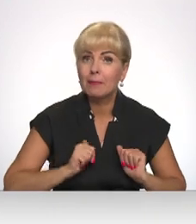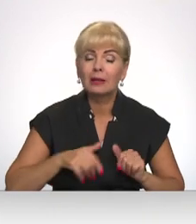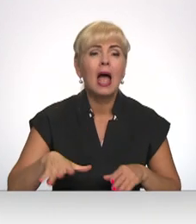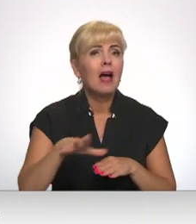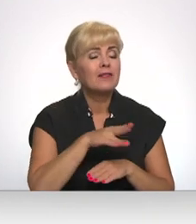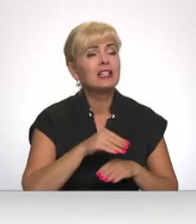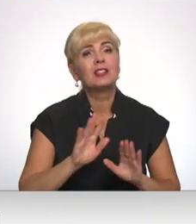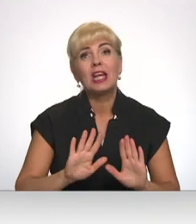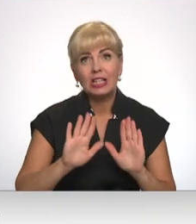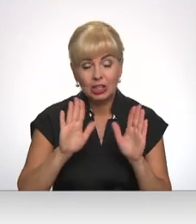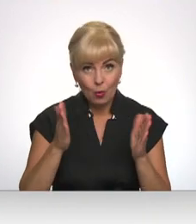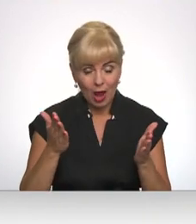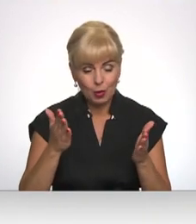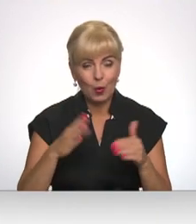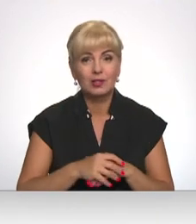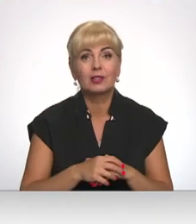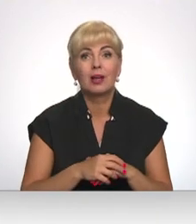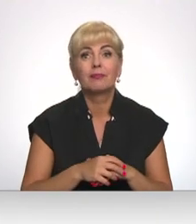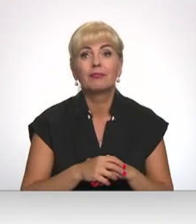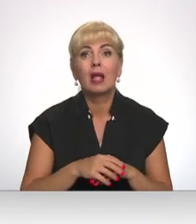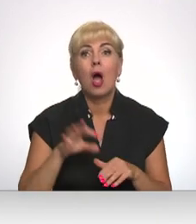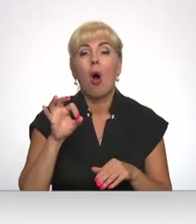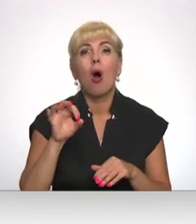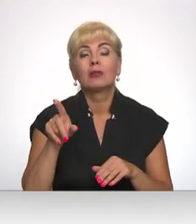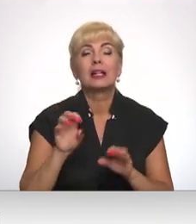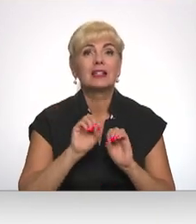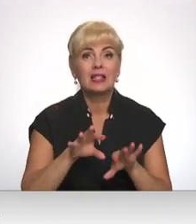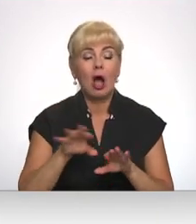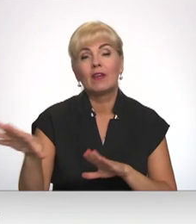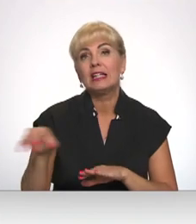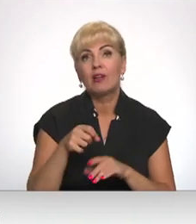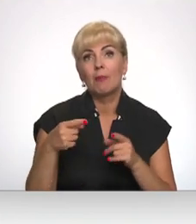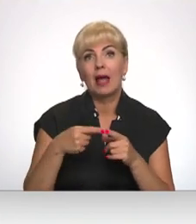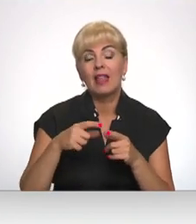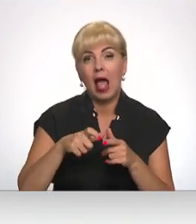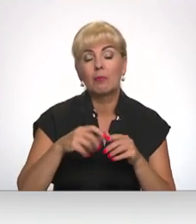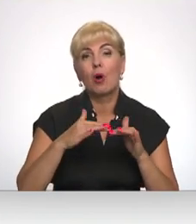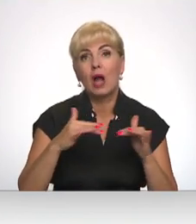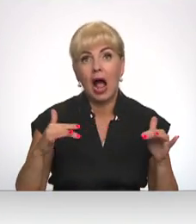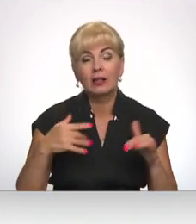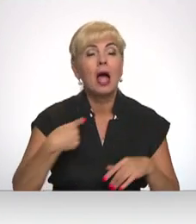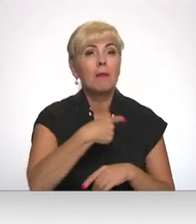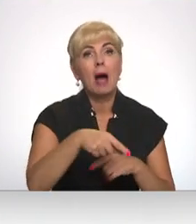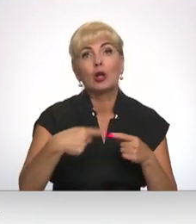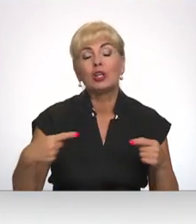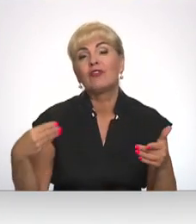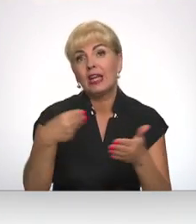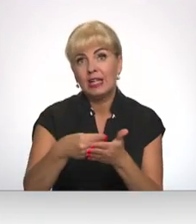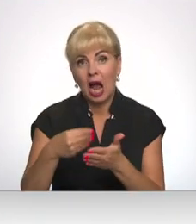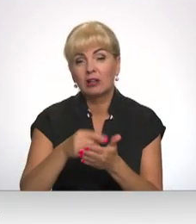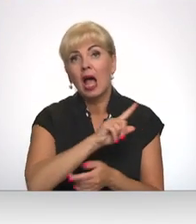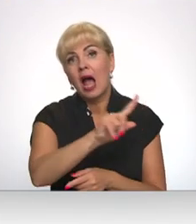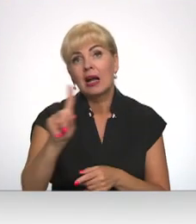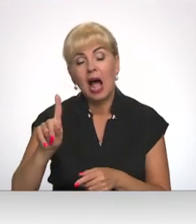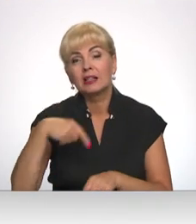viss izdotos. Olhare TV stāsta, ka iznomājuši telpu ar galdiem, bet pārējā inventāra iegādē katrs iedevis,